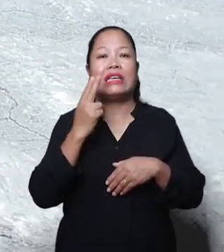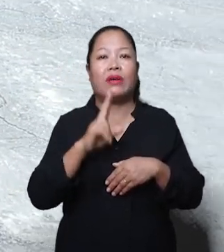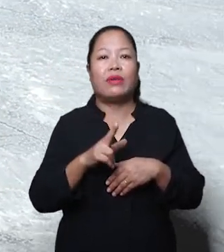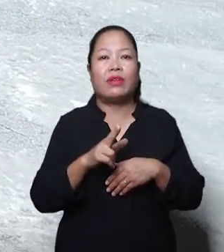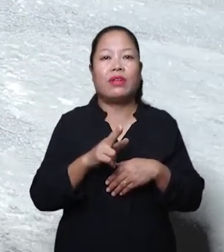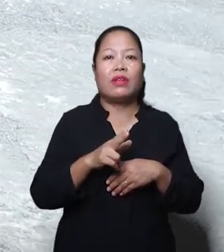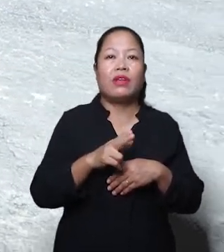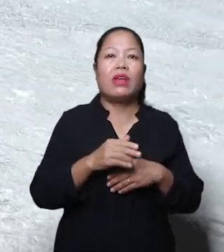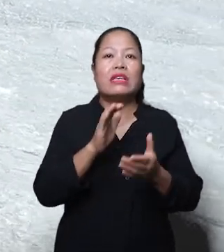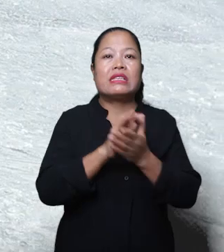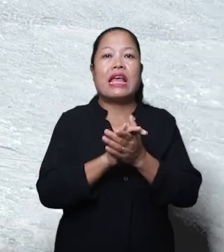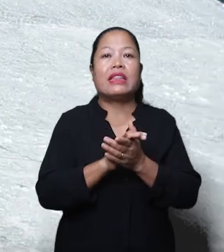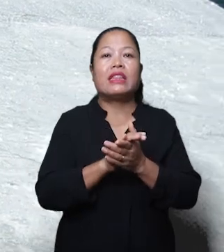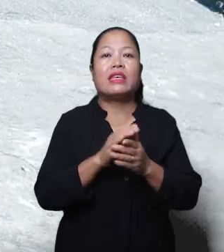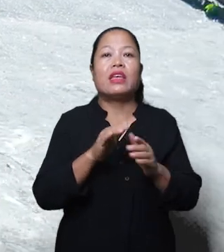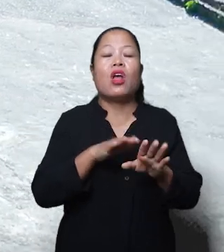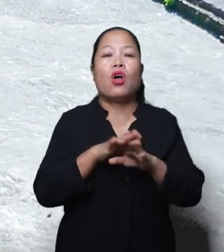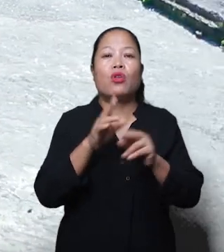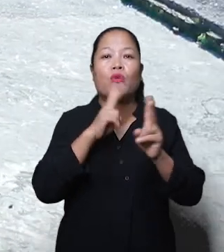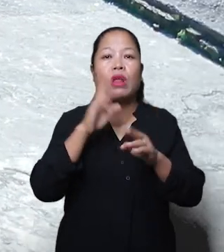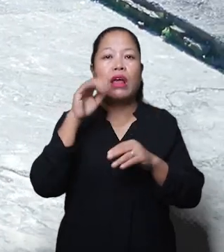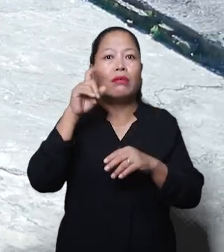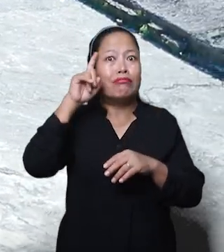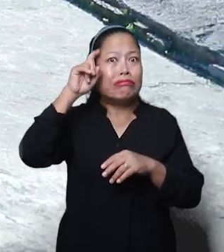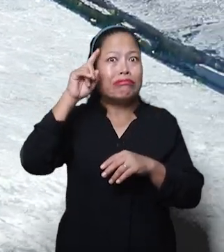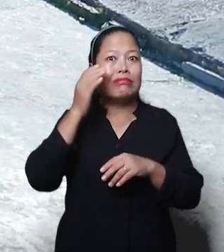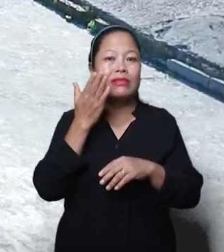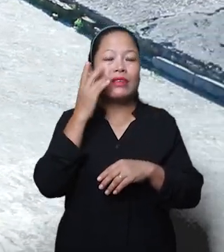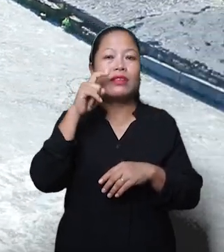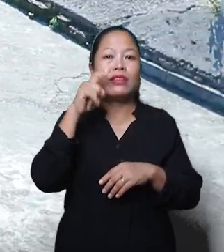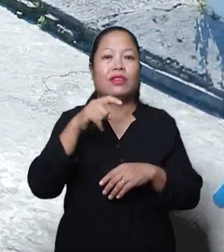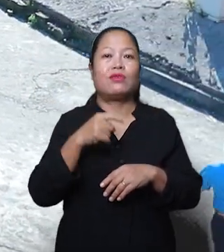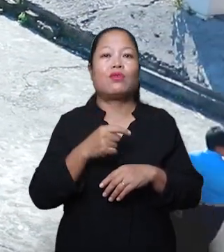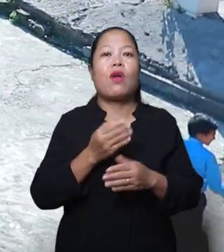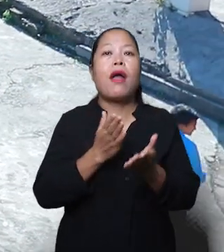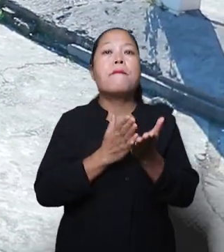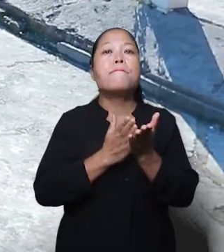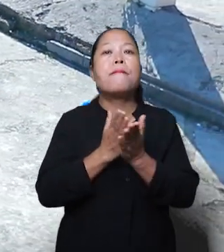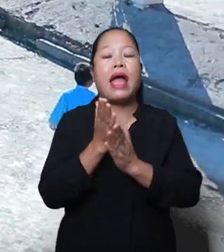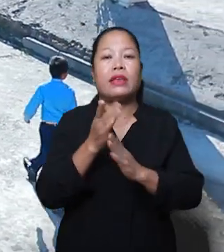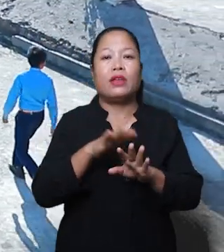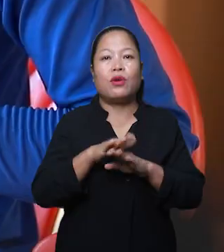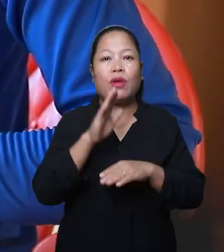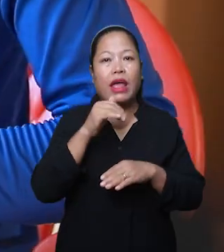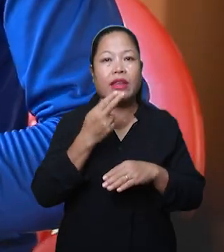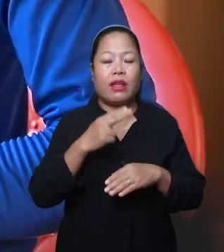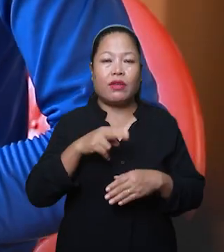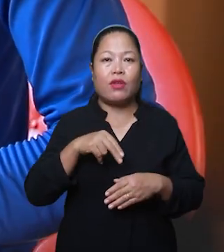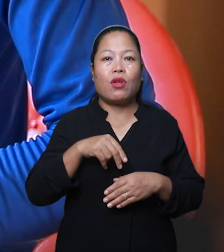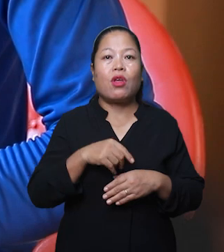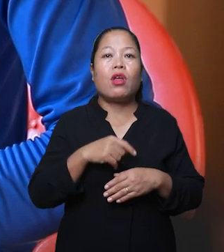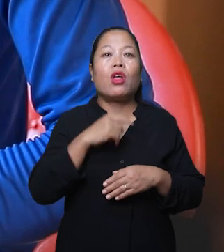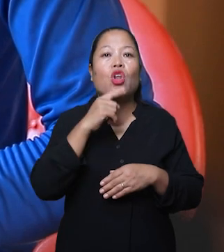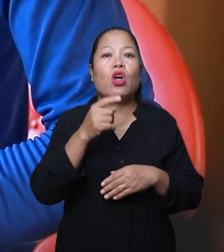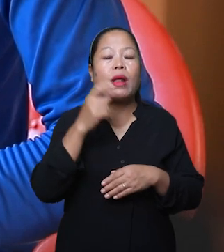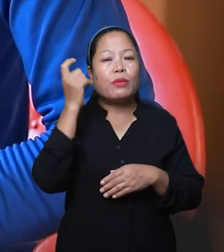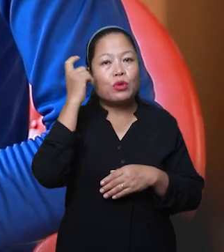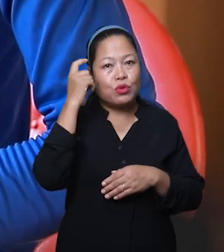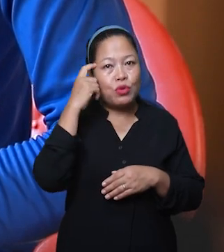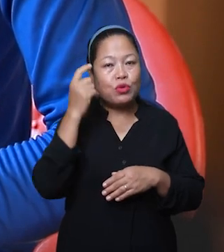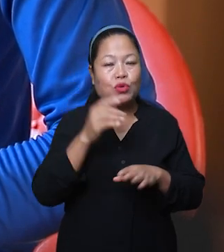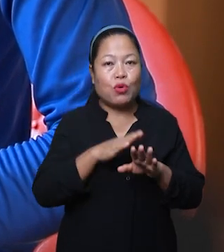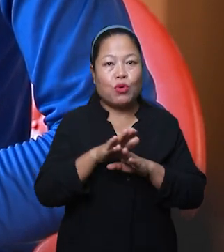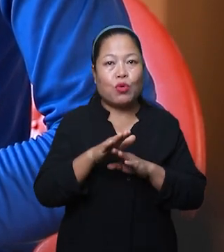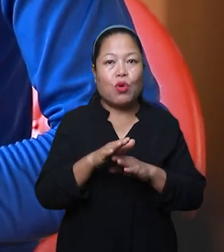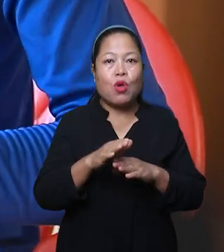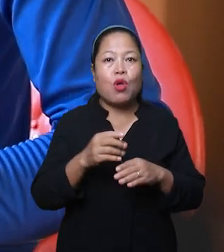लाग्ने, अनि कोही साथीहरू मसँग कुरा गर्न आयो भने आफूलाई रिस उठ्ने जस्तो खालको मलाई स्वभावहरू मेरो मनमा आइरहन्थ्यो। मलाई